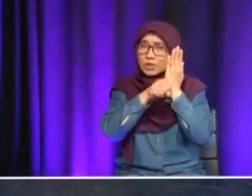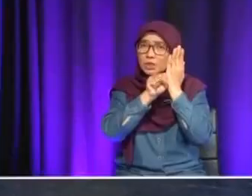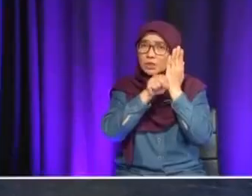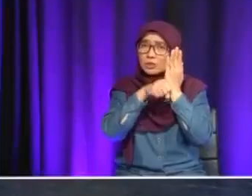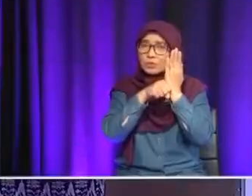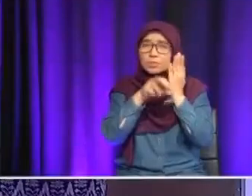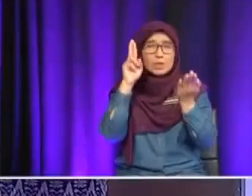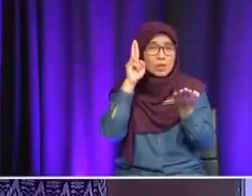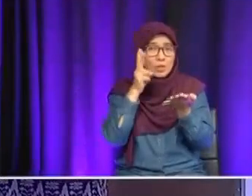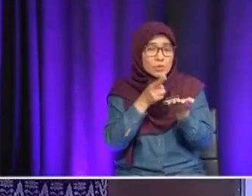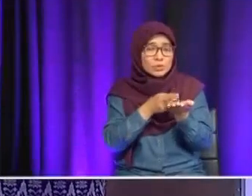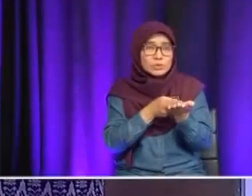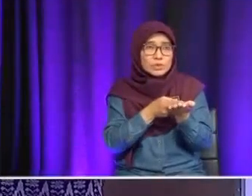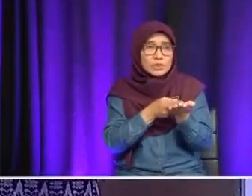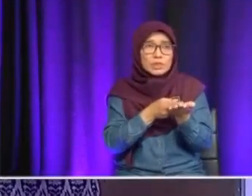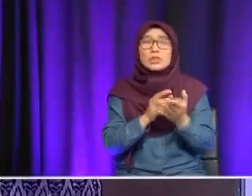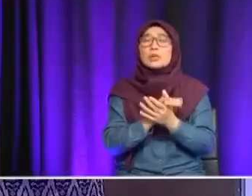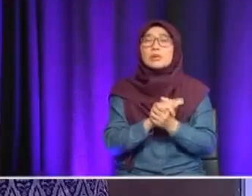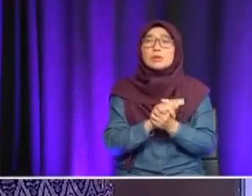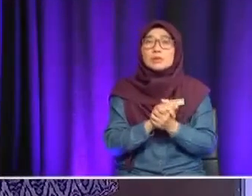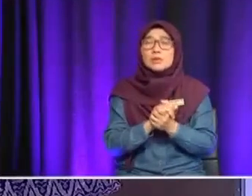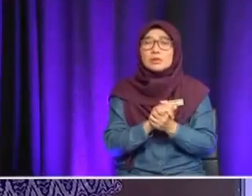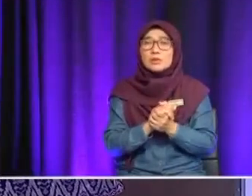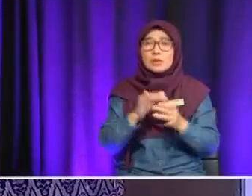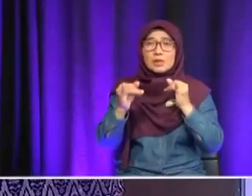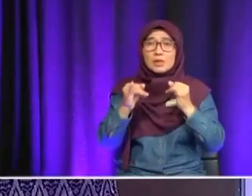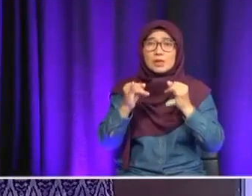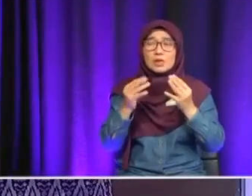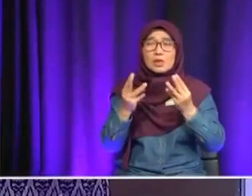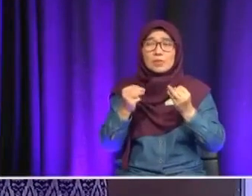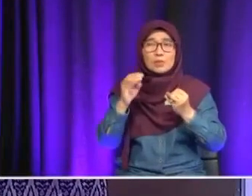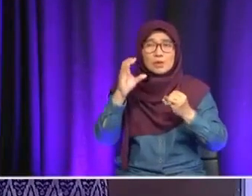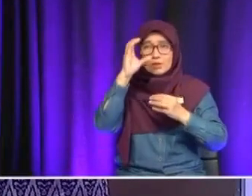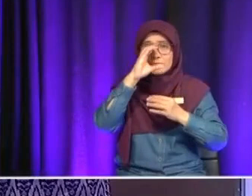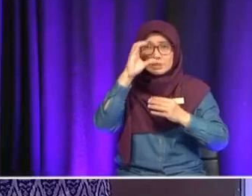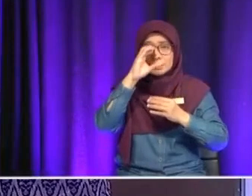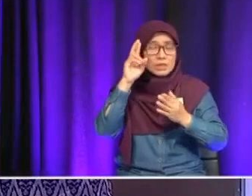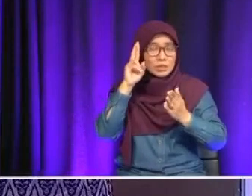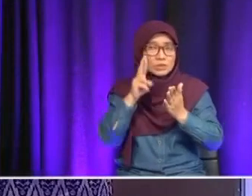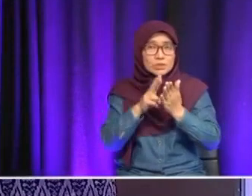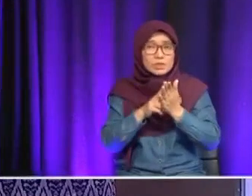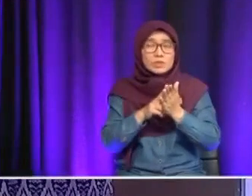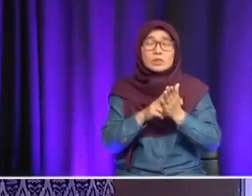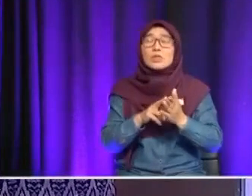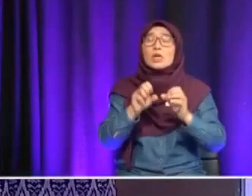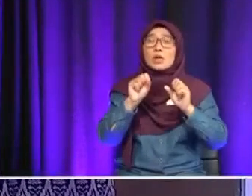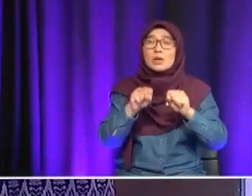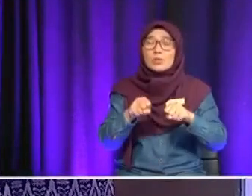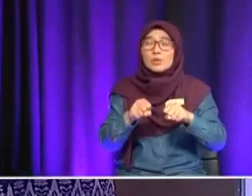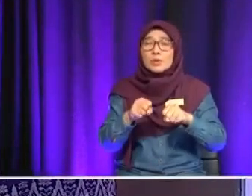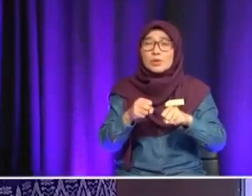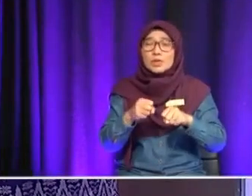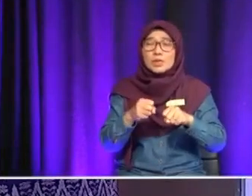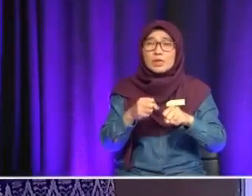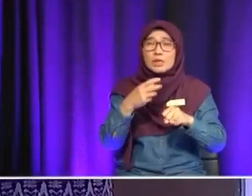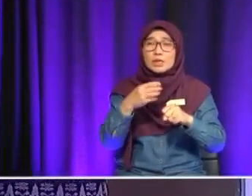bagaimana? Okey, Alhamdulillah, insyaAllah. Jika ingin mencari rujukan, bolehlah merujuk ke dalam